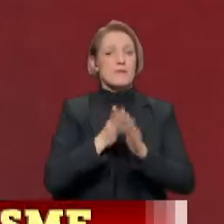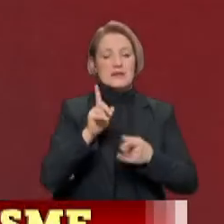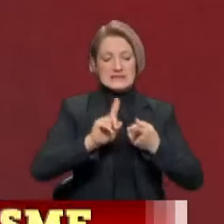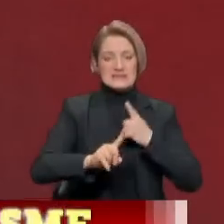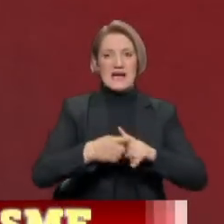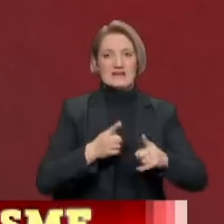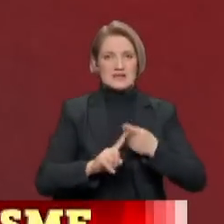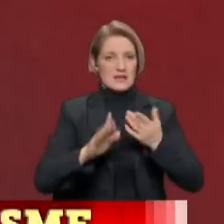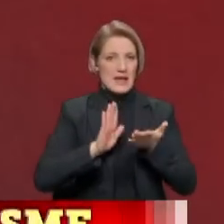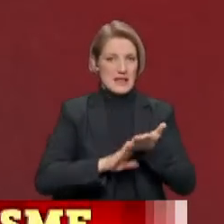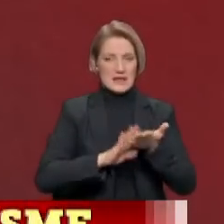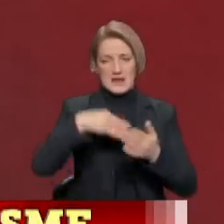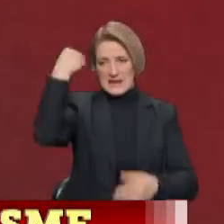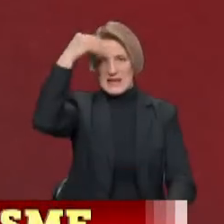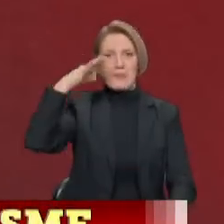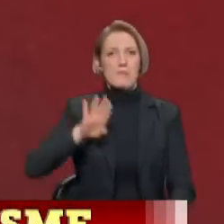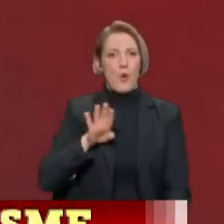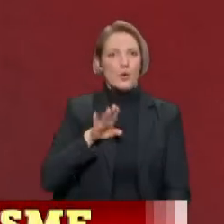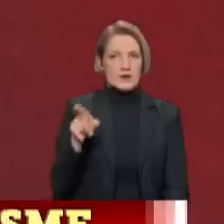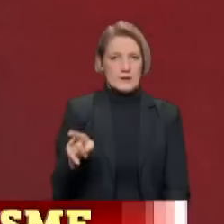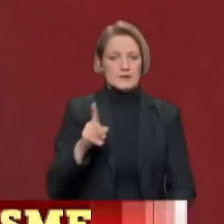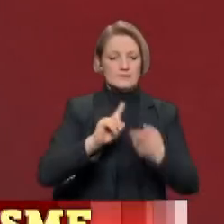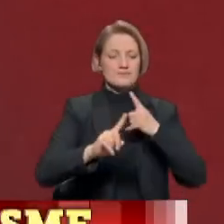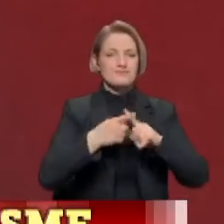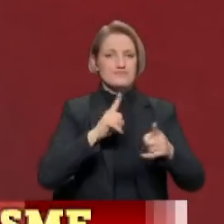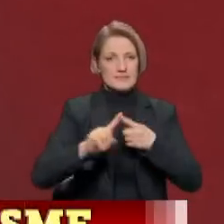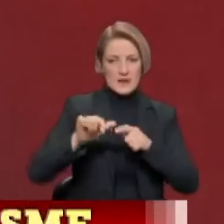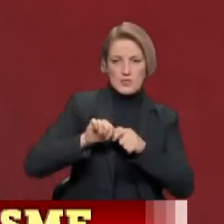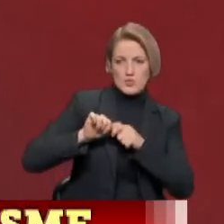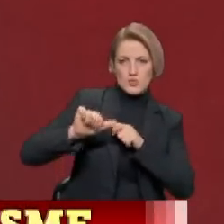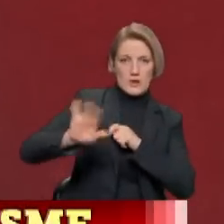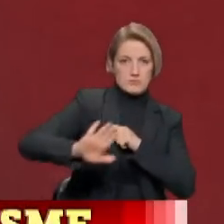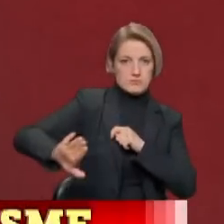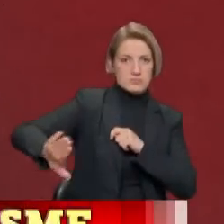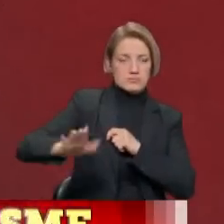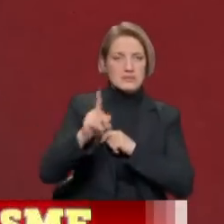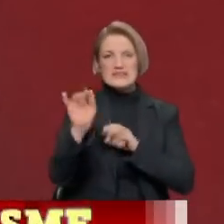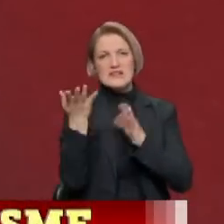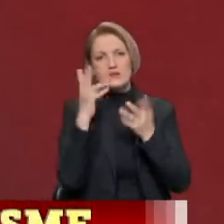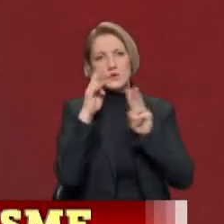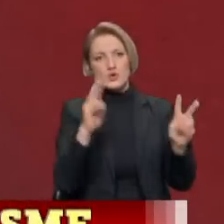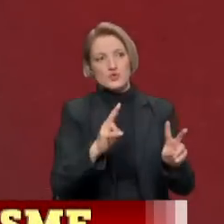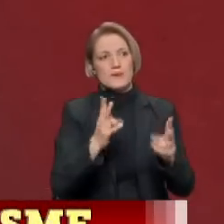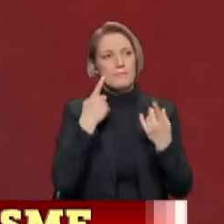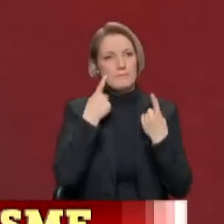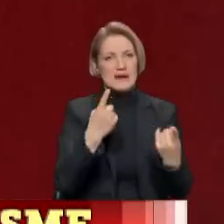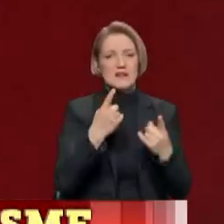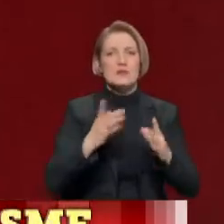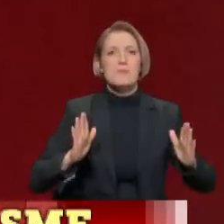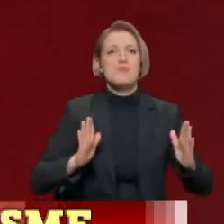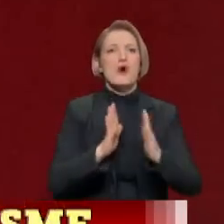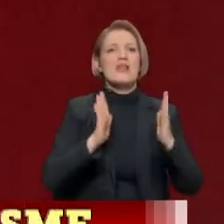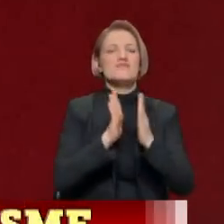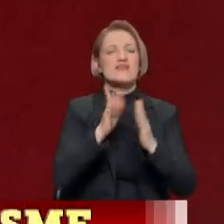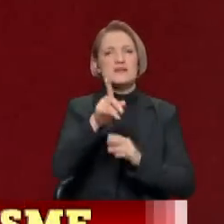siyaset eliyle Ekrem İmamoğlu siyasetten mi uzaklaştırılmaya çalışılıyor? Siz nasıl görüyorsunuz? Bakın, tüm muhalefetin